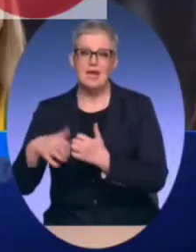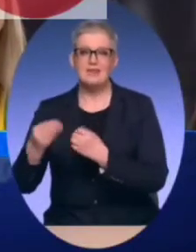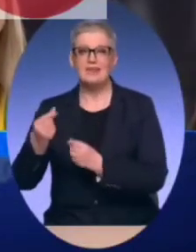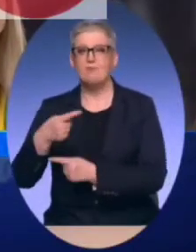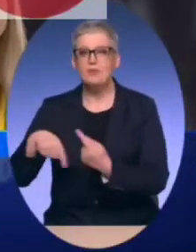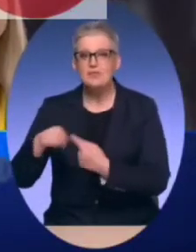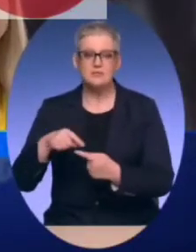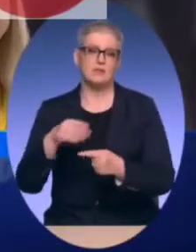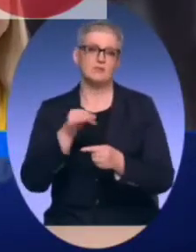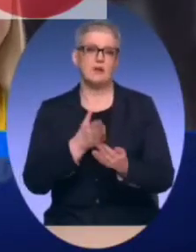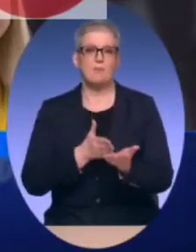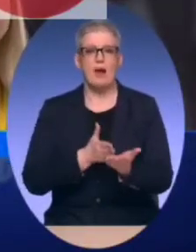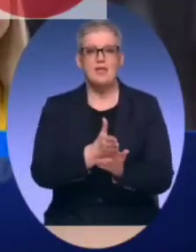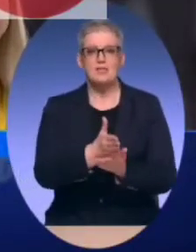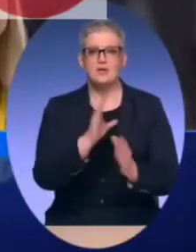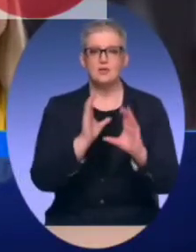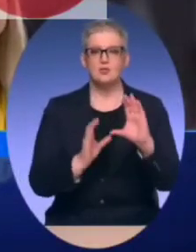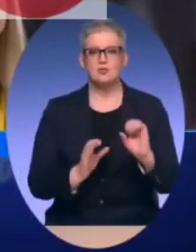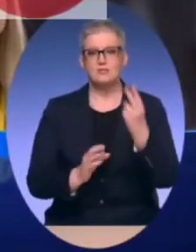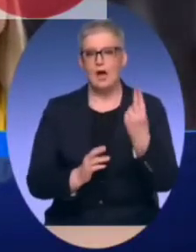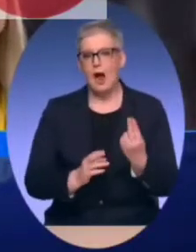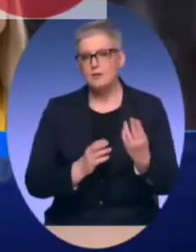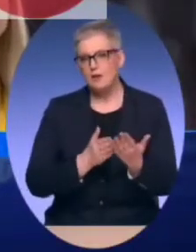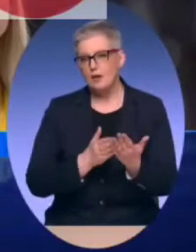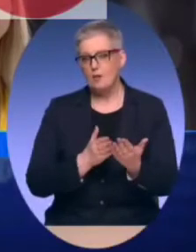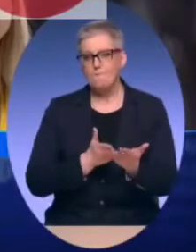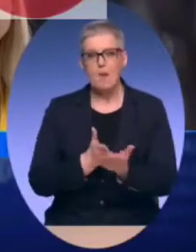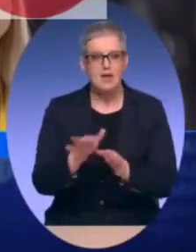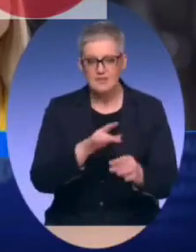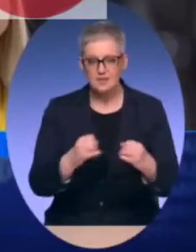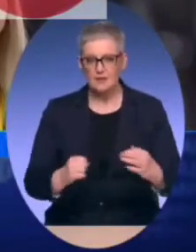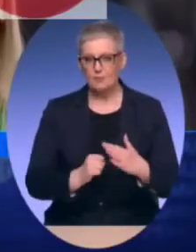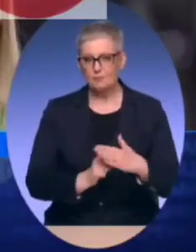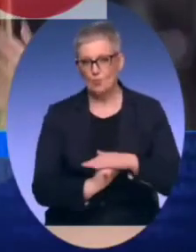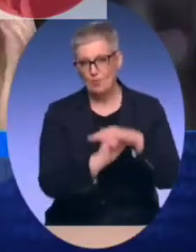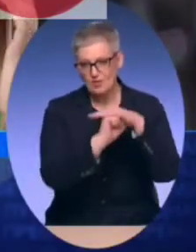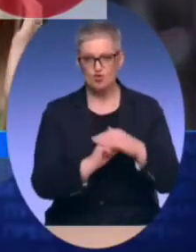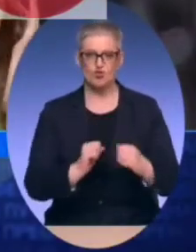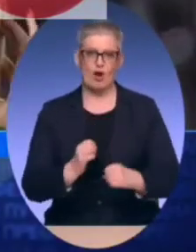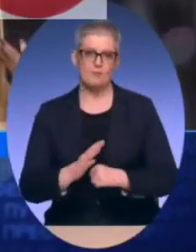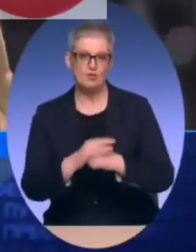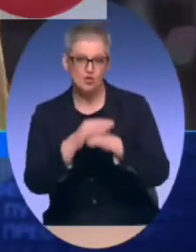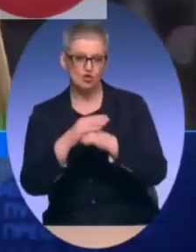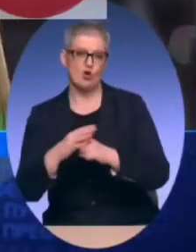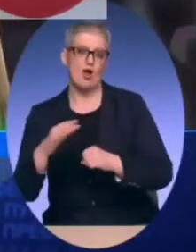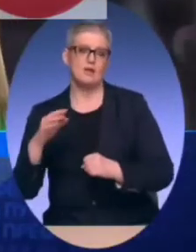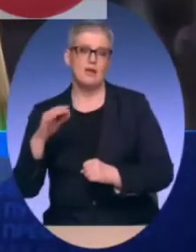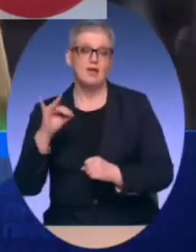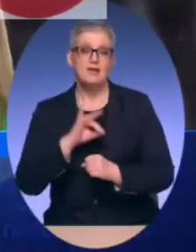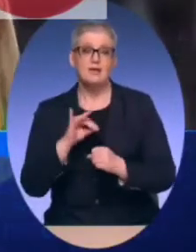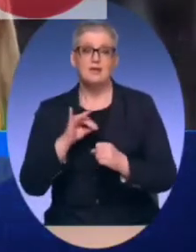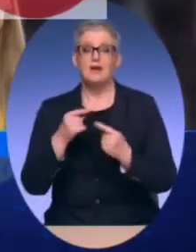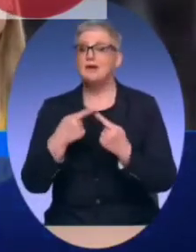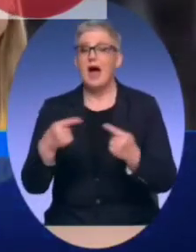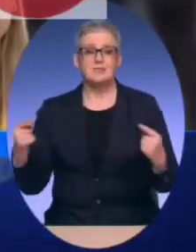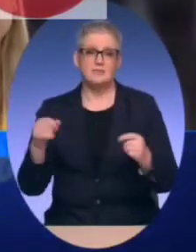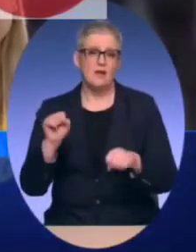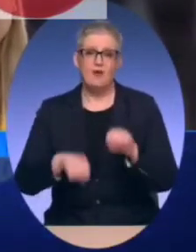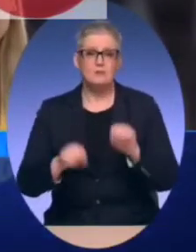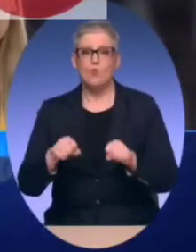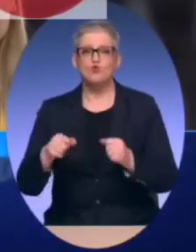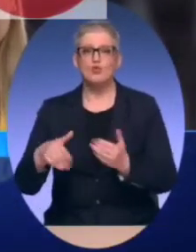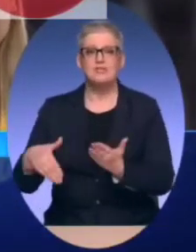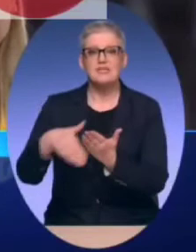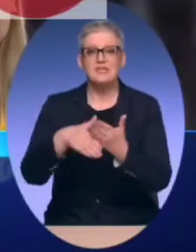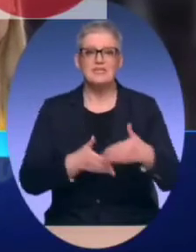по линии социальной политики, и по линии поддержки людей с инвалидностью. Здесь разные возможные